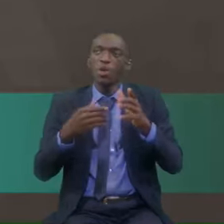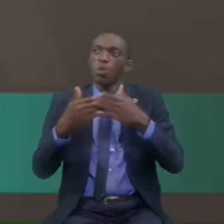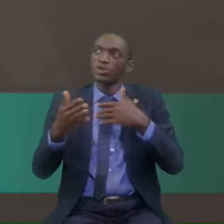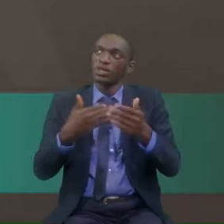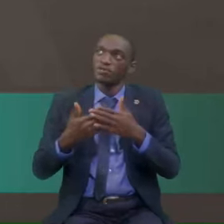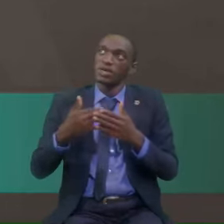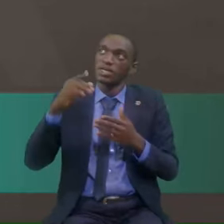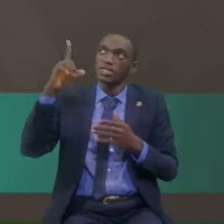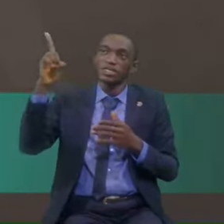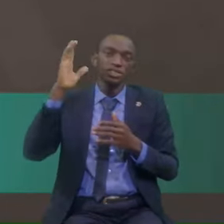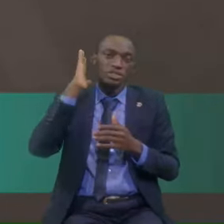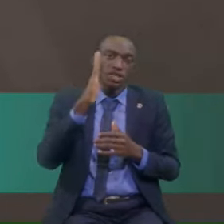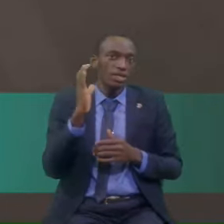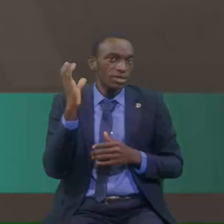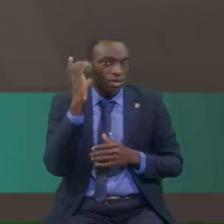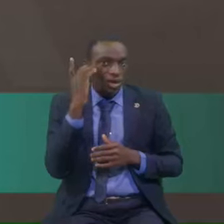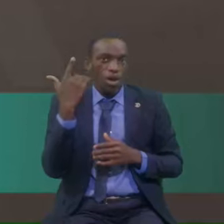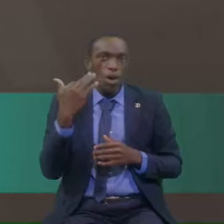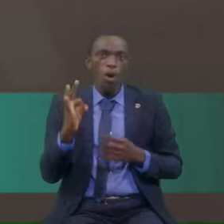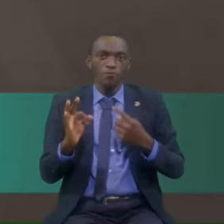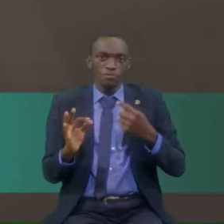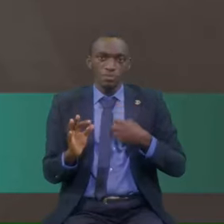aura entendu.